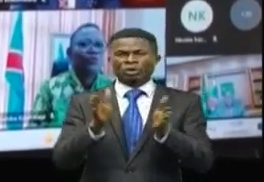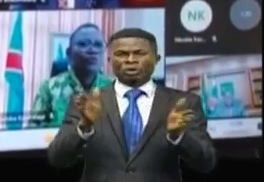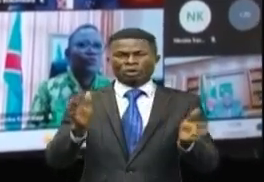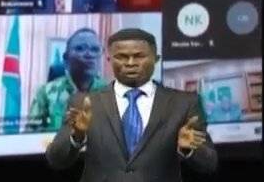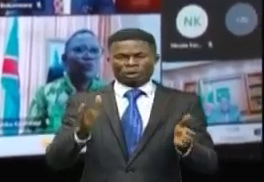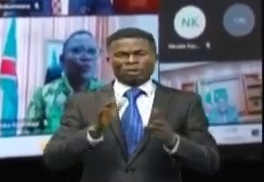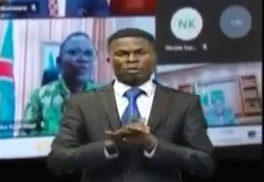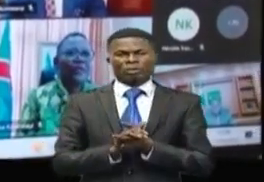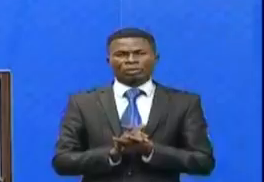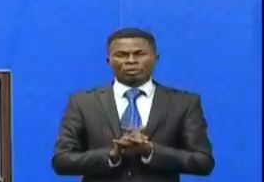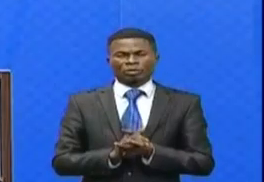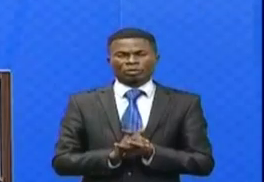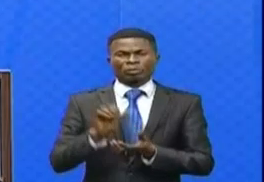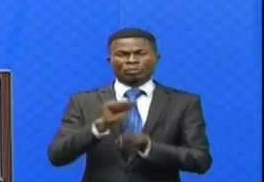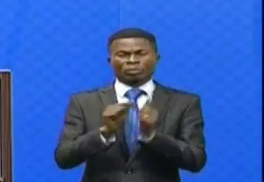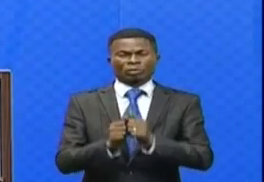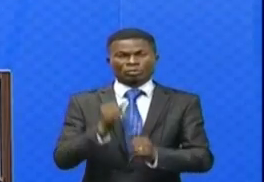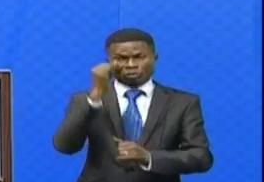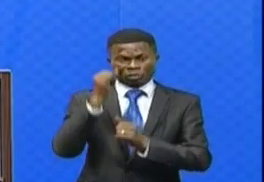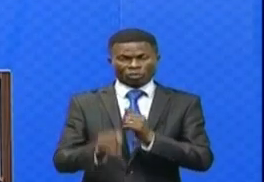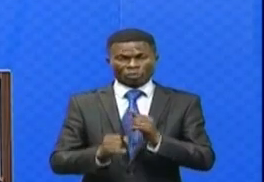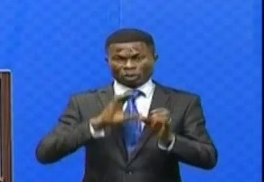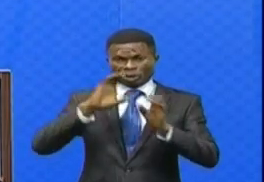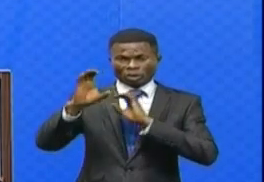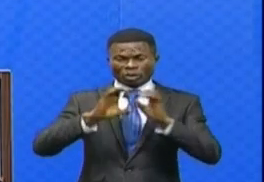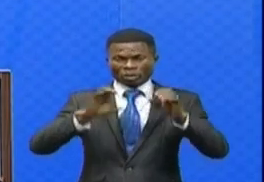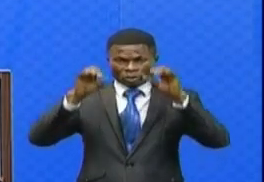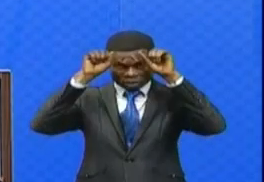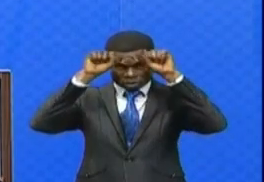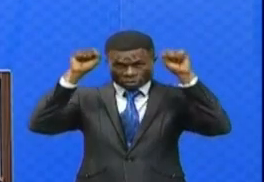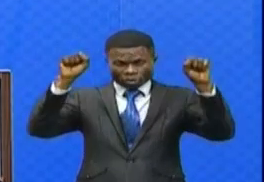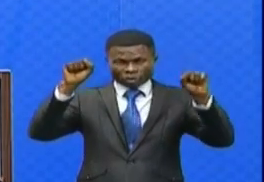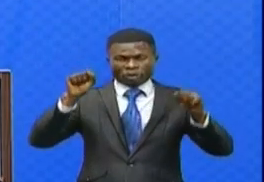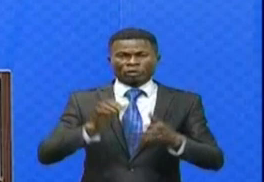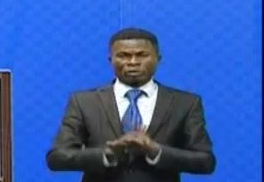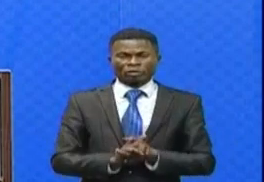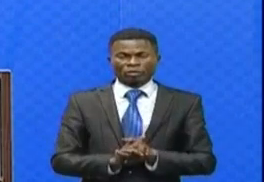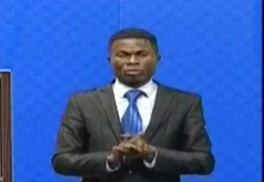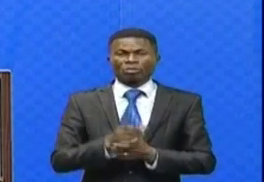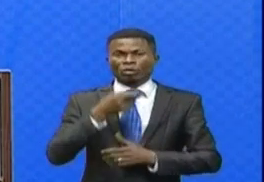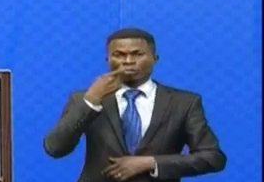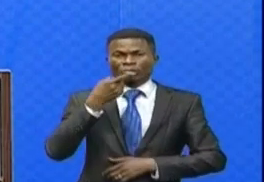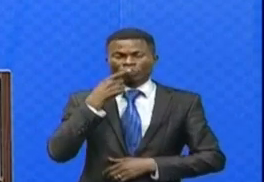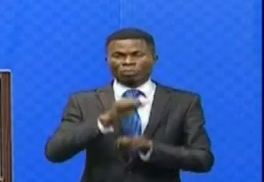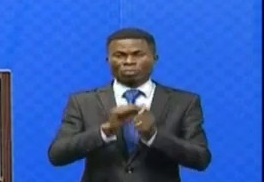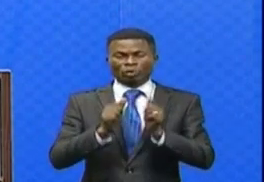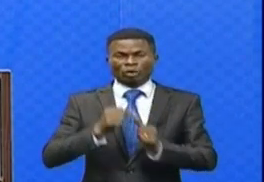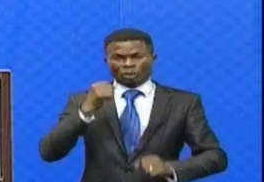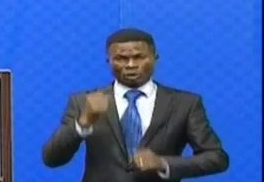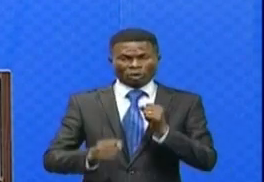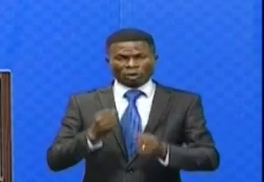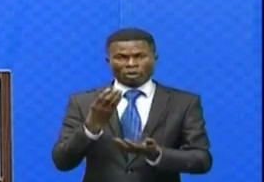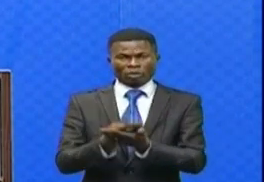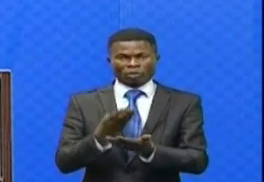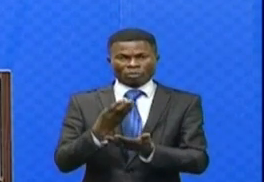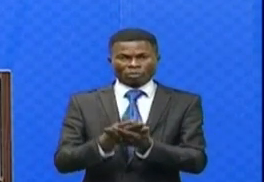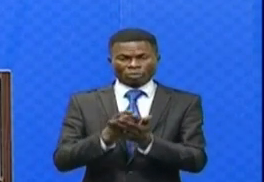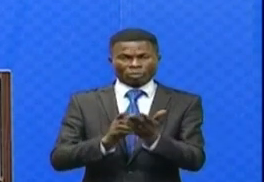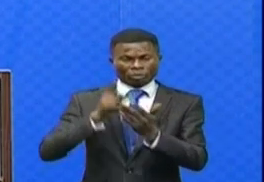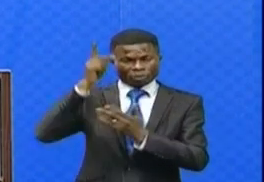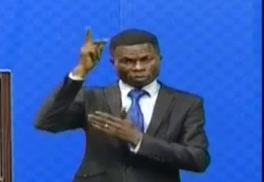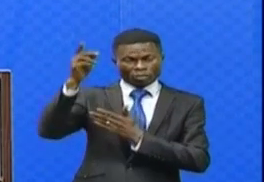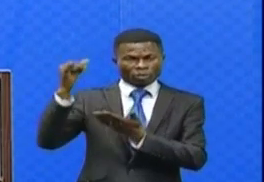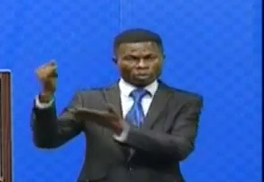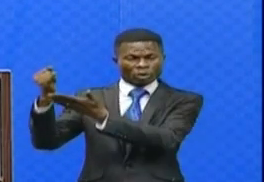dernier point de la communication du président de la république portant sur les efforts pour un budget pro investissements